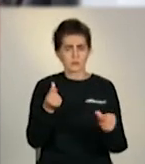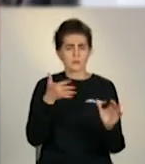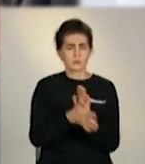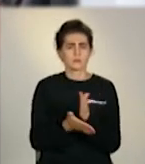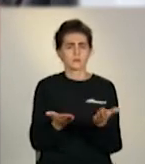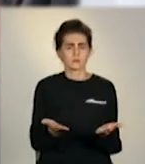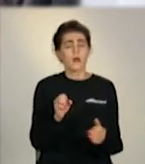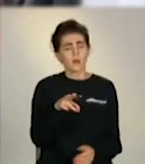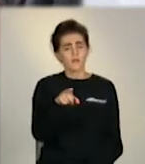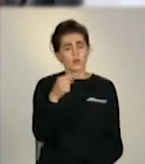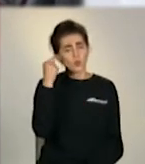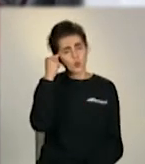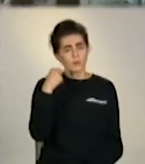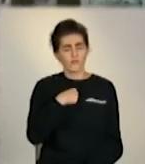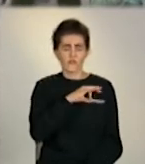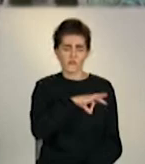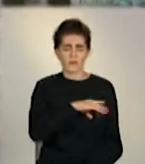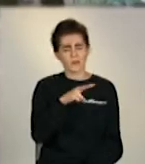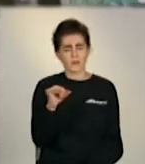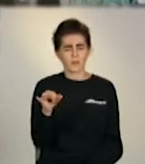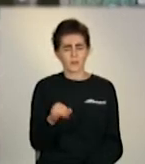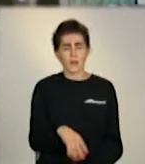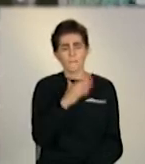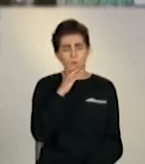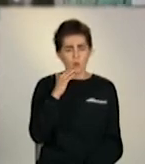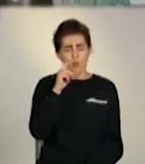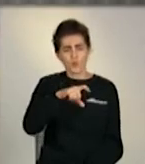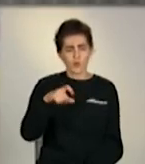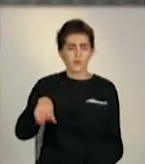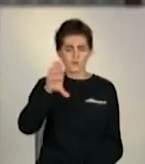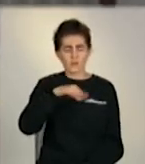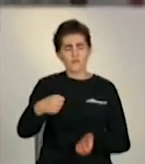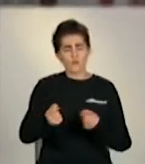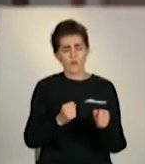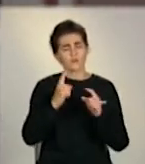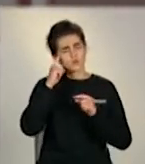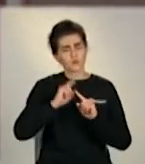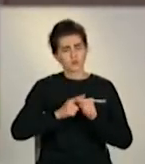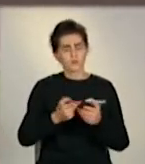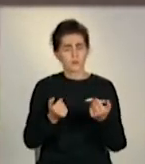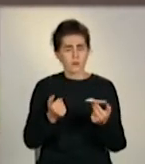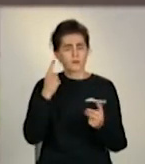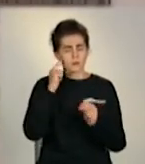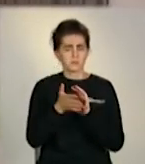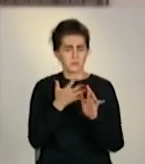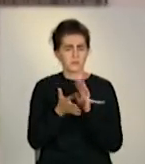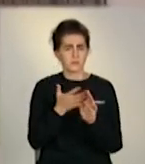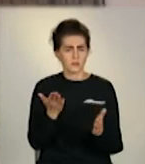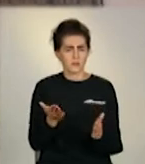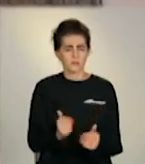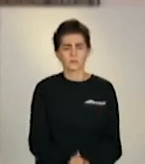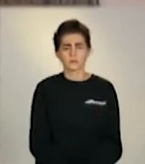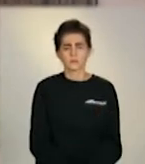Ну, як ви думаєте, нам вигідно? Частина пасажирів поставилася до водіїв з розумінням. Я проїхав по цій